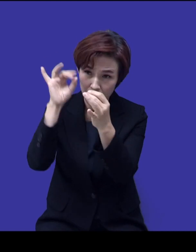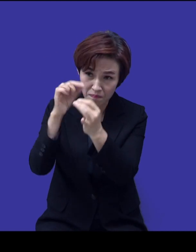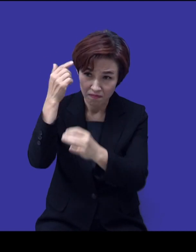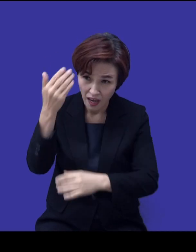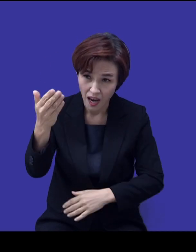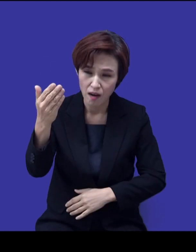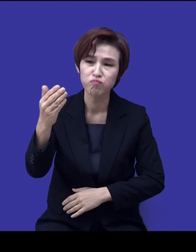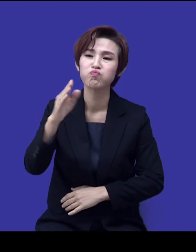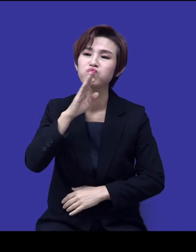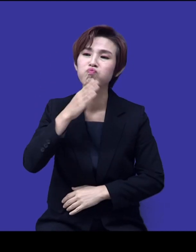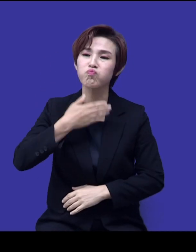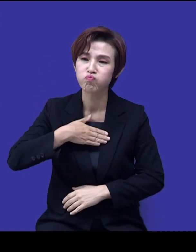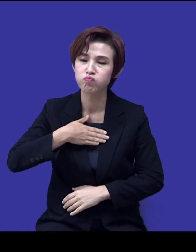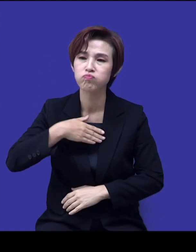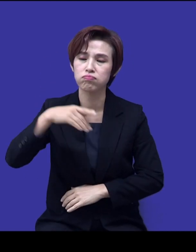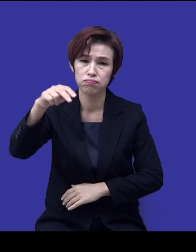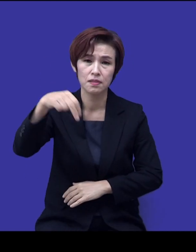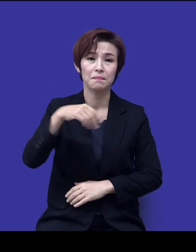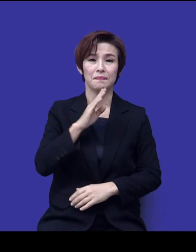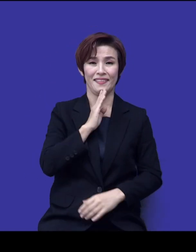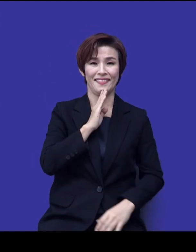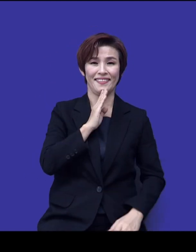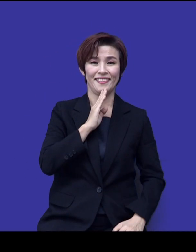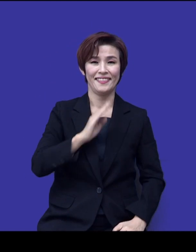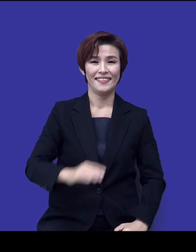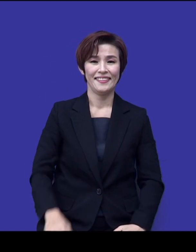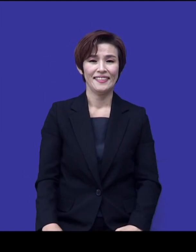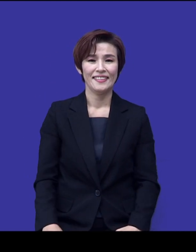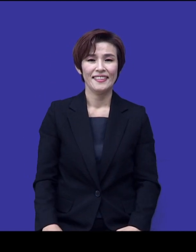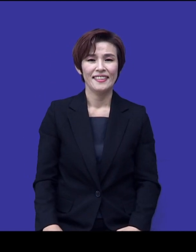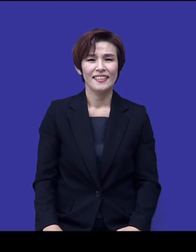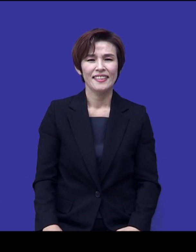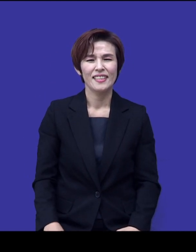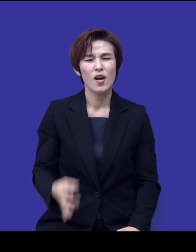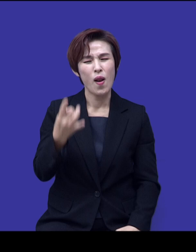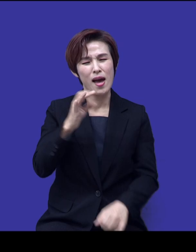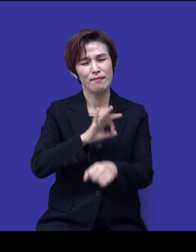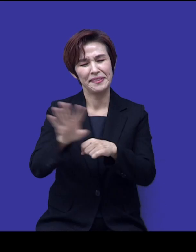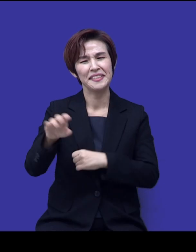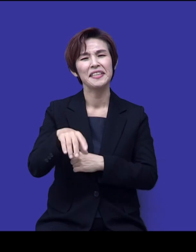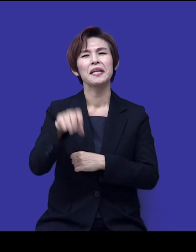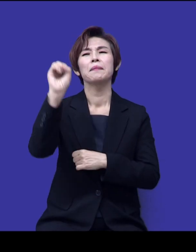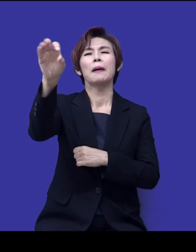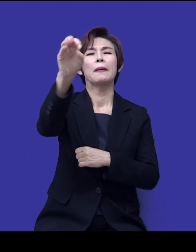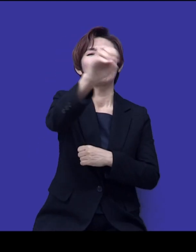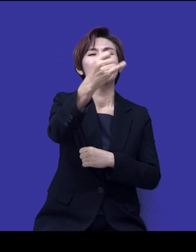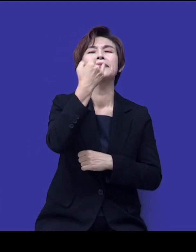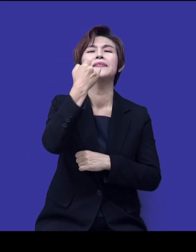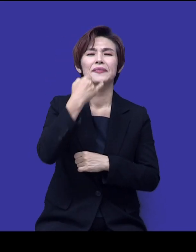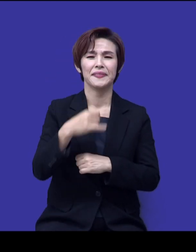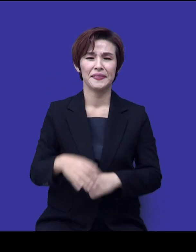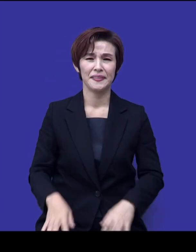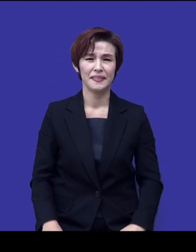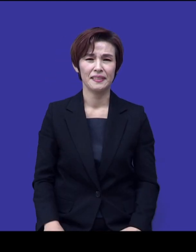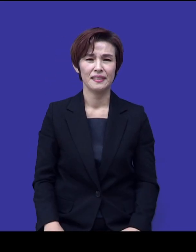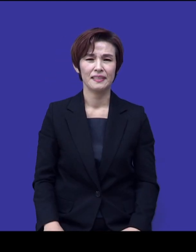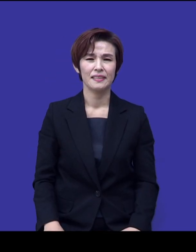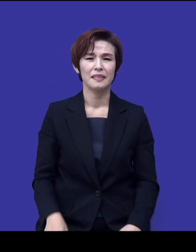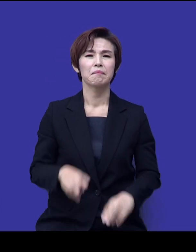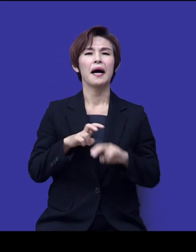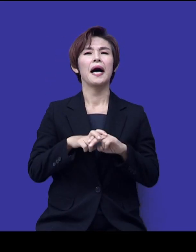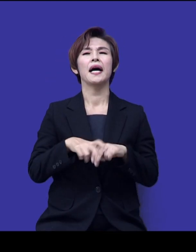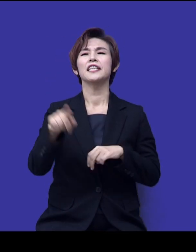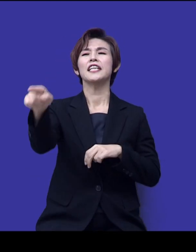동의하십니까? 예, 그럼 동의합니다. 그러면 나오는 거였는데 그렇게 안 해도 돼요. 그냥 얘기도 해도 다들 좀 힘들면 다 말로 해요,